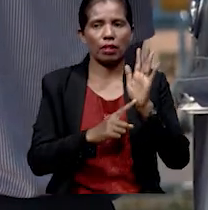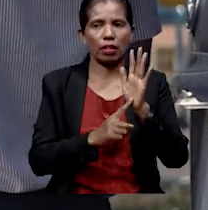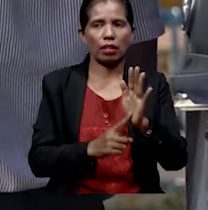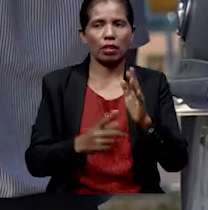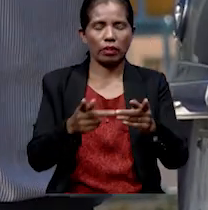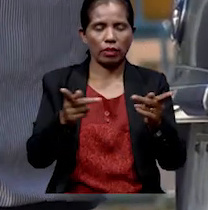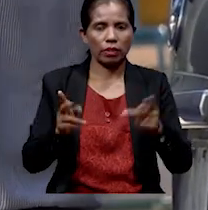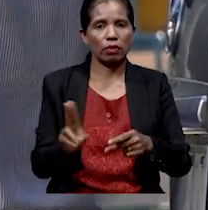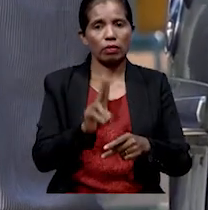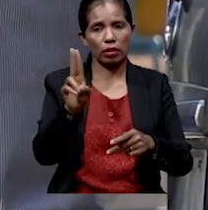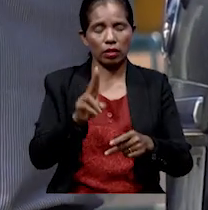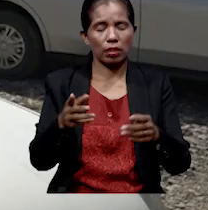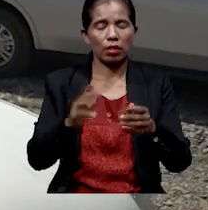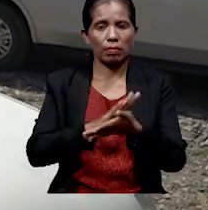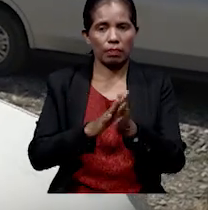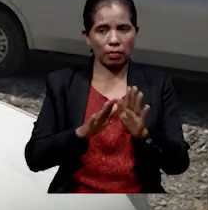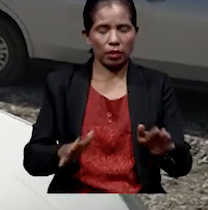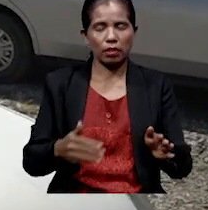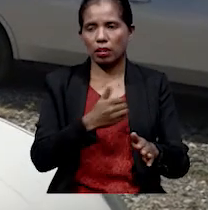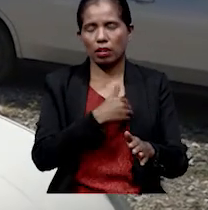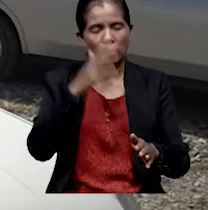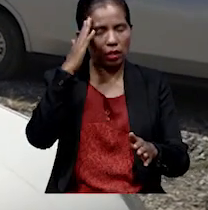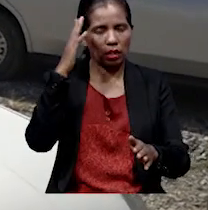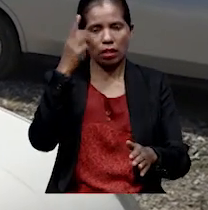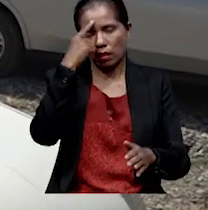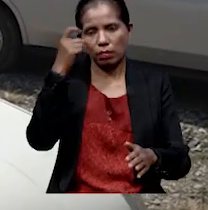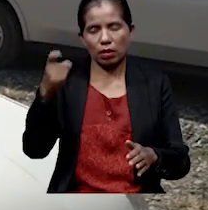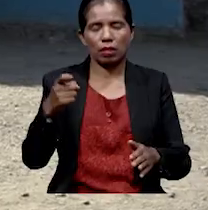área universidade da pas, non será que tiene motivo husi acontecimento.